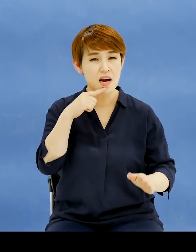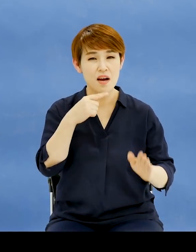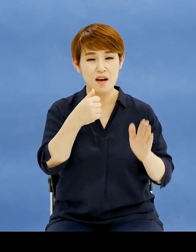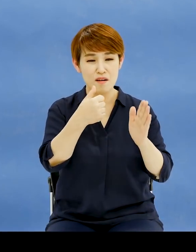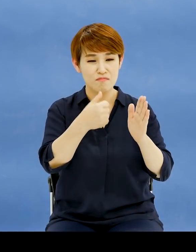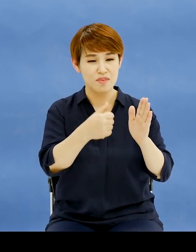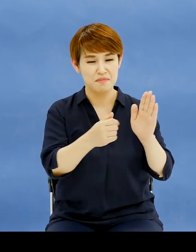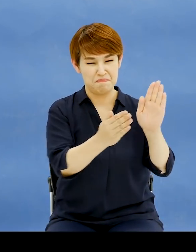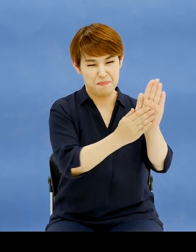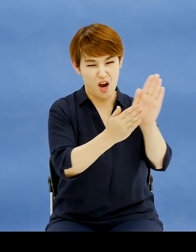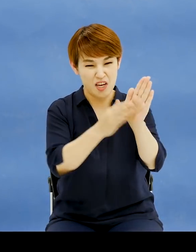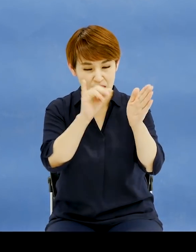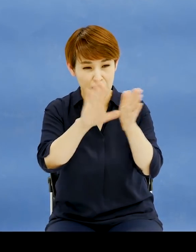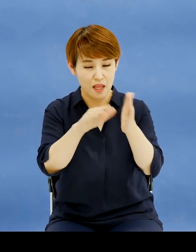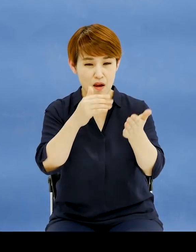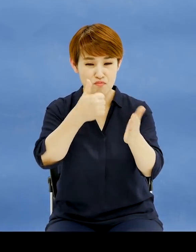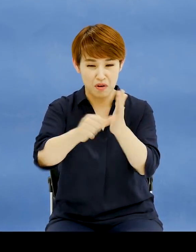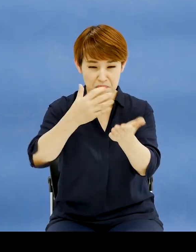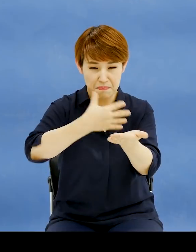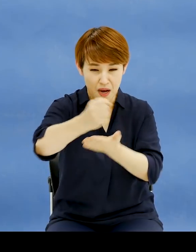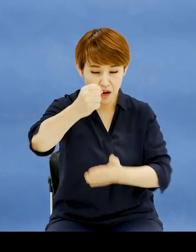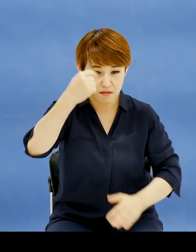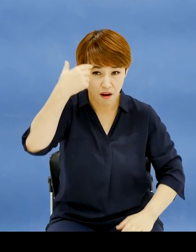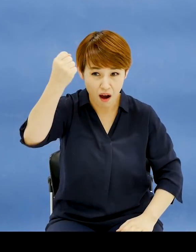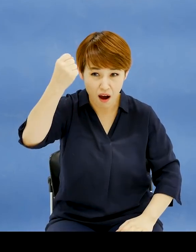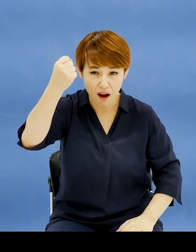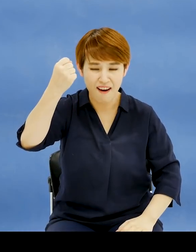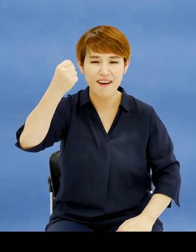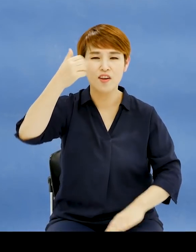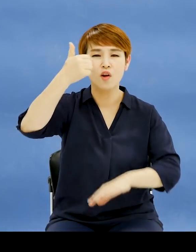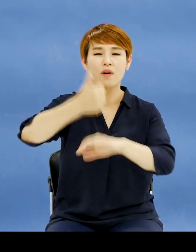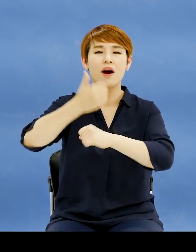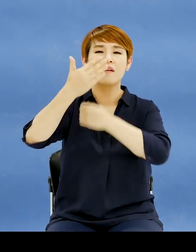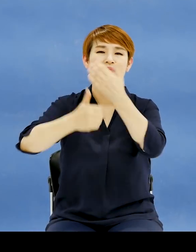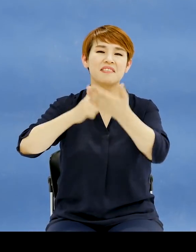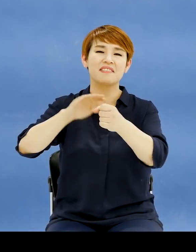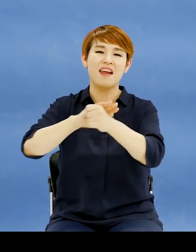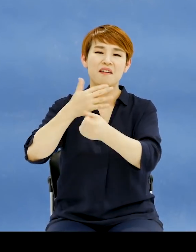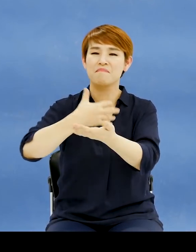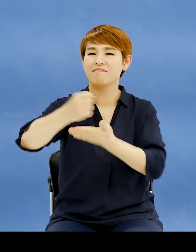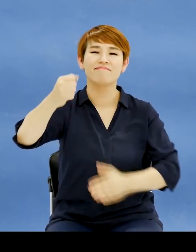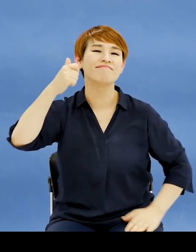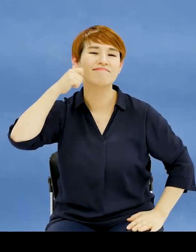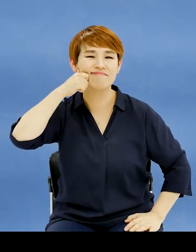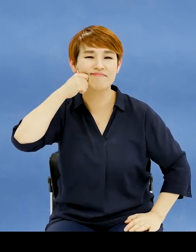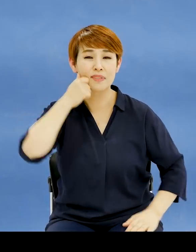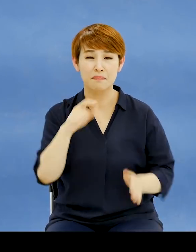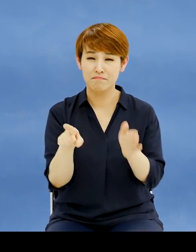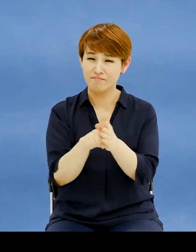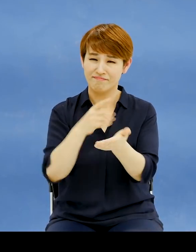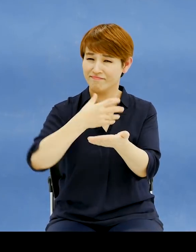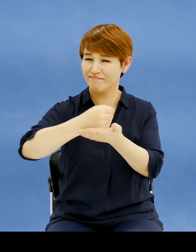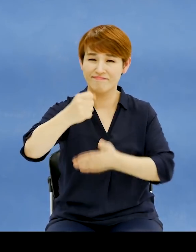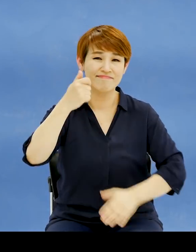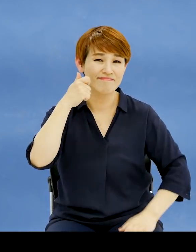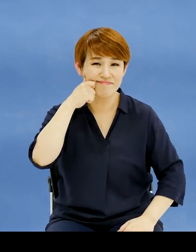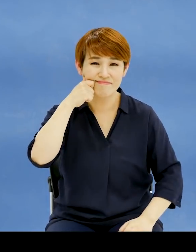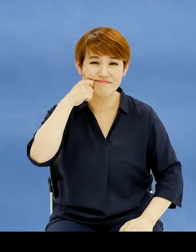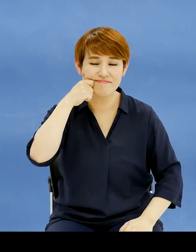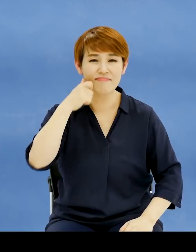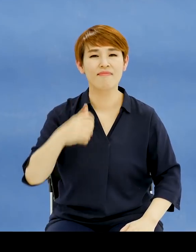것 같아도 결국에는 이게 하나님의 사랑은 안 뺏기잖아요. 네. 그리고 신앙은 안 뺏기잖아요. 그럼요.